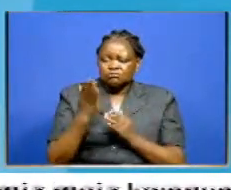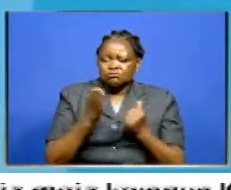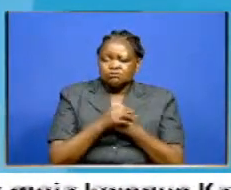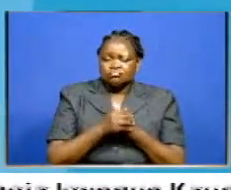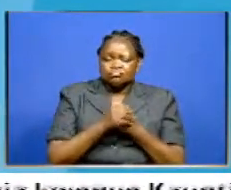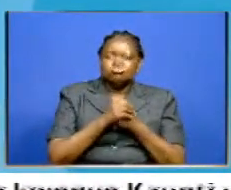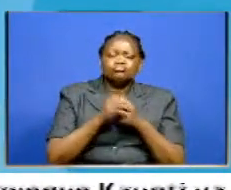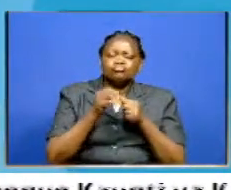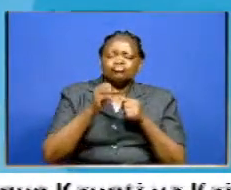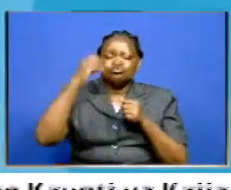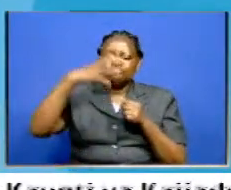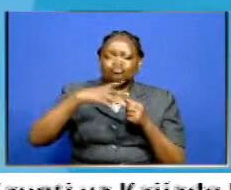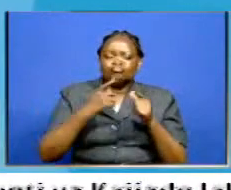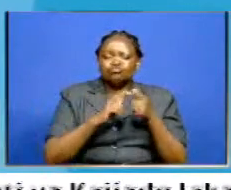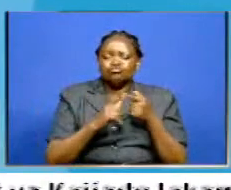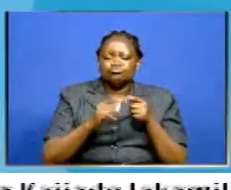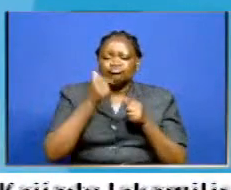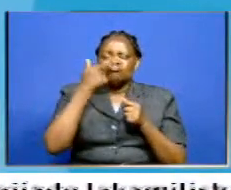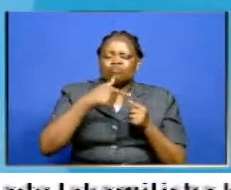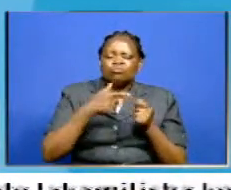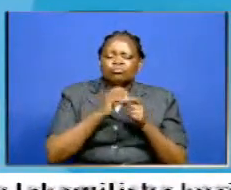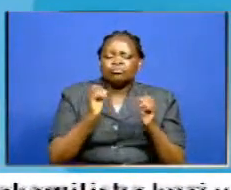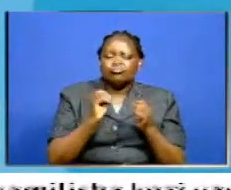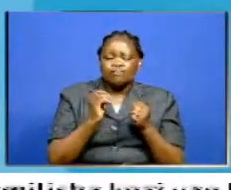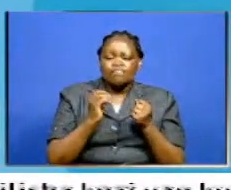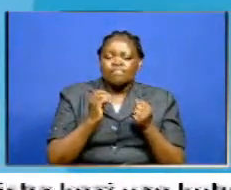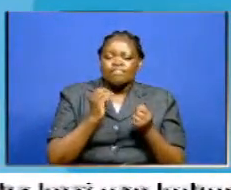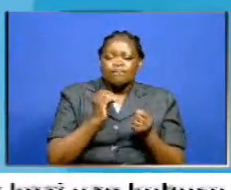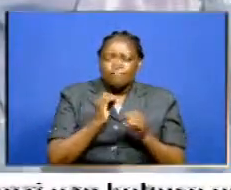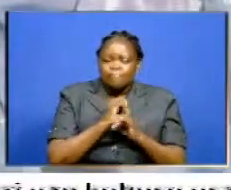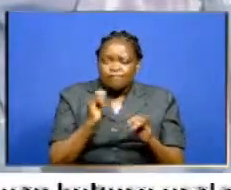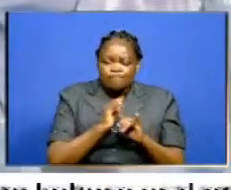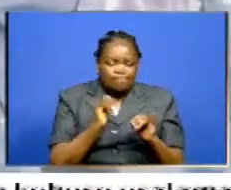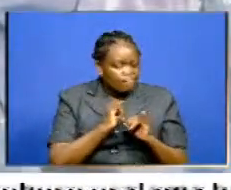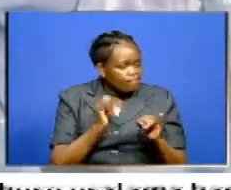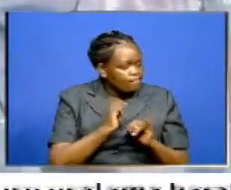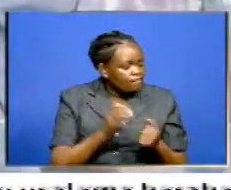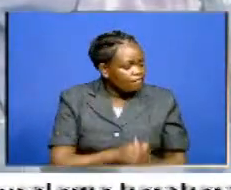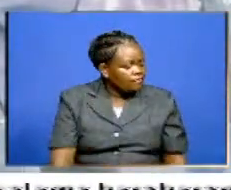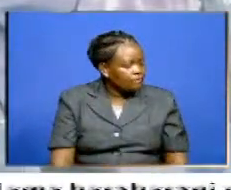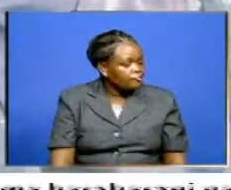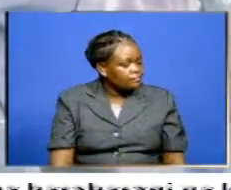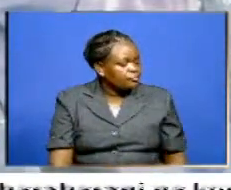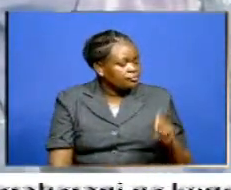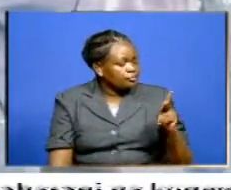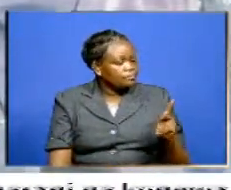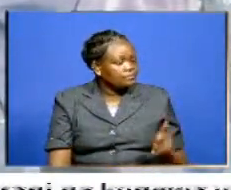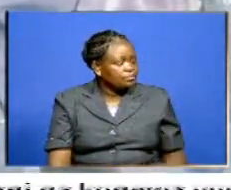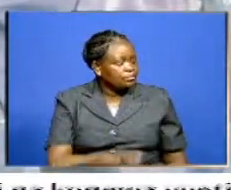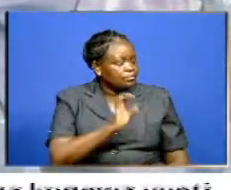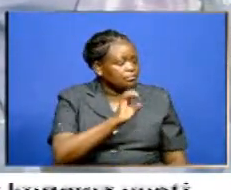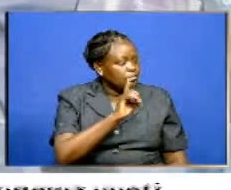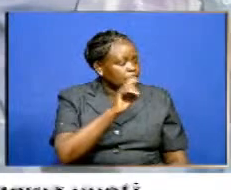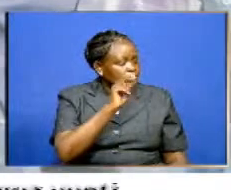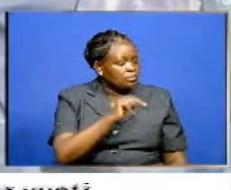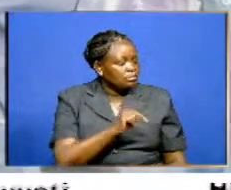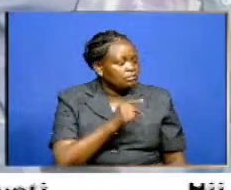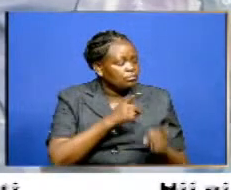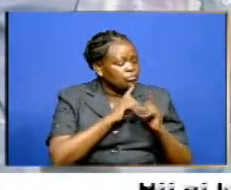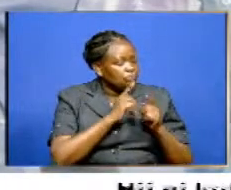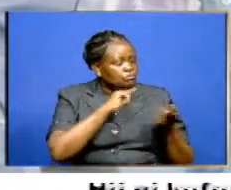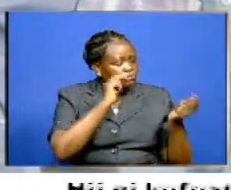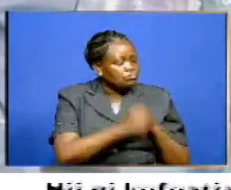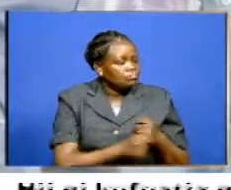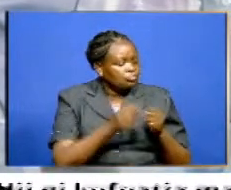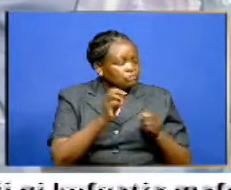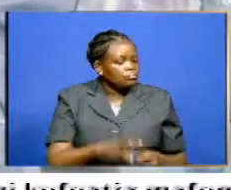na sio gari ambayo inaendeshwa kwa mafuta. Safi. Kegoli, labda Brian amezungumzia kubadilishwa kwa formula ile